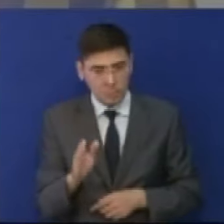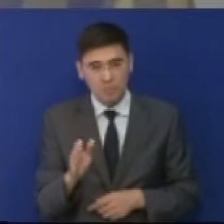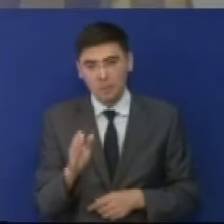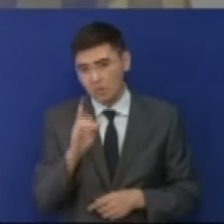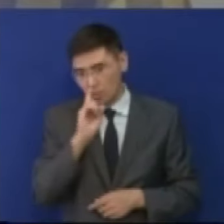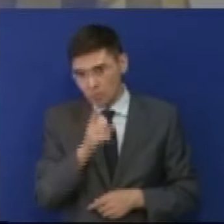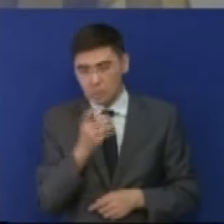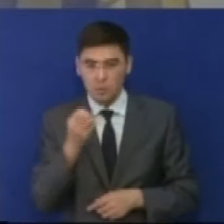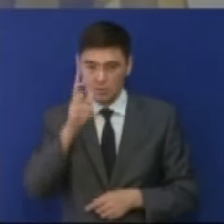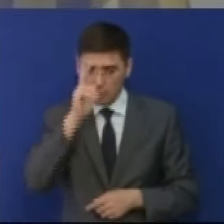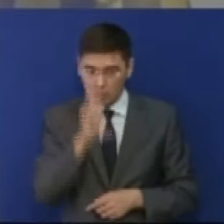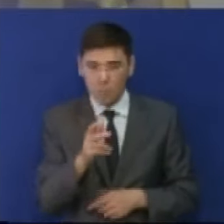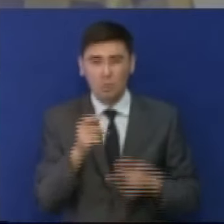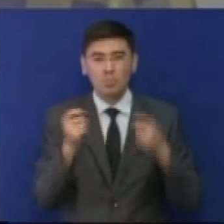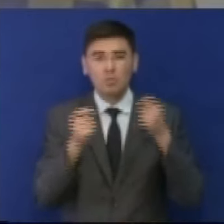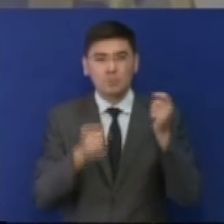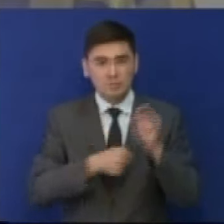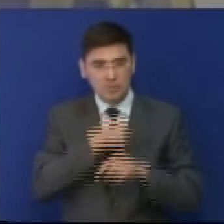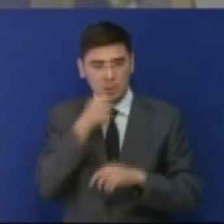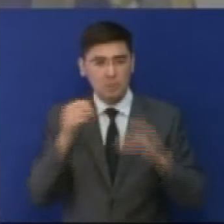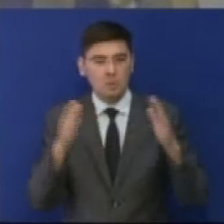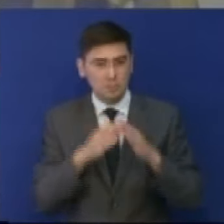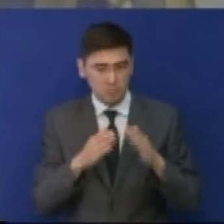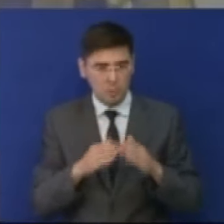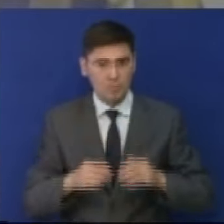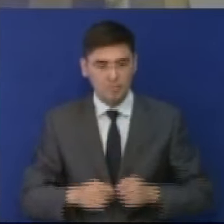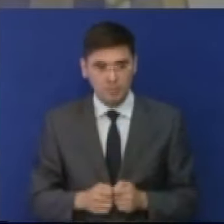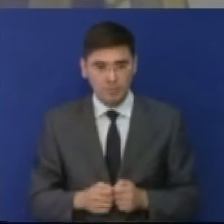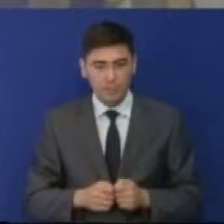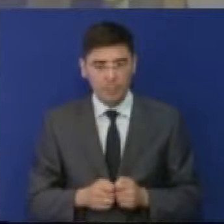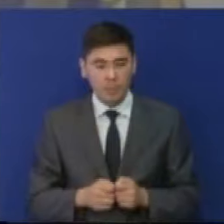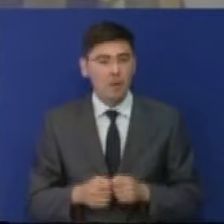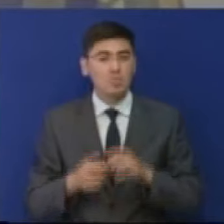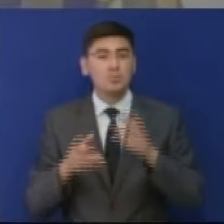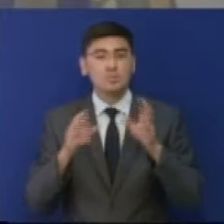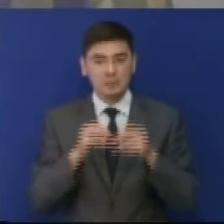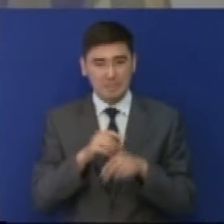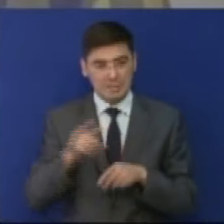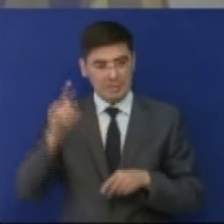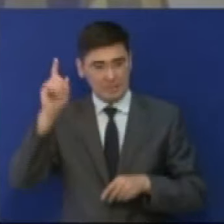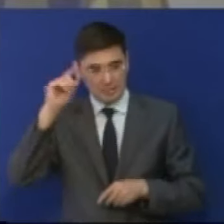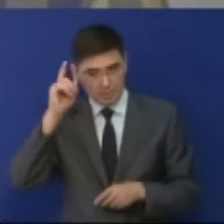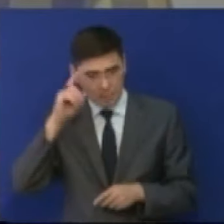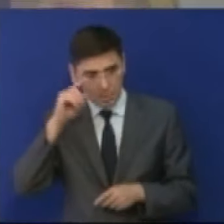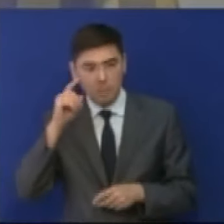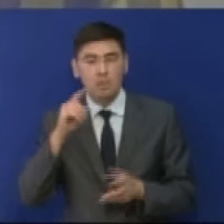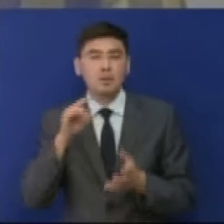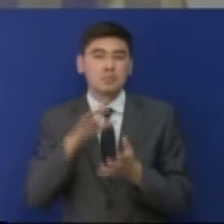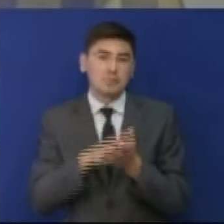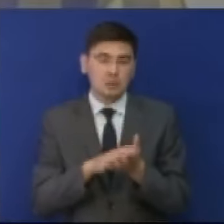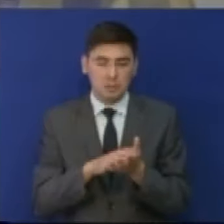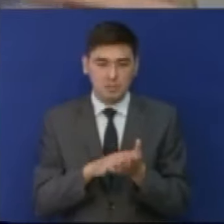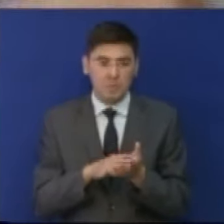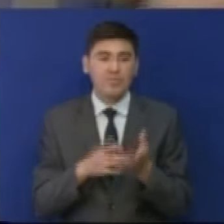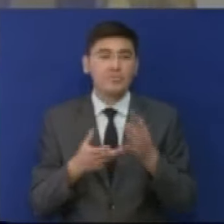для управляющих старших по дому, чтобы основы, азы знали, это не только польза это,